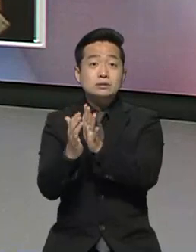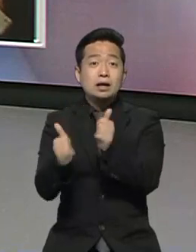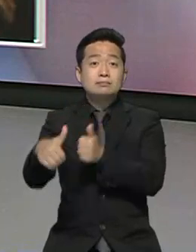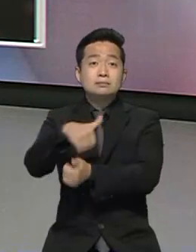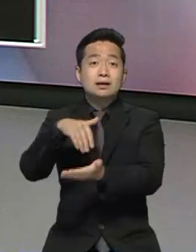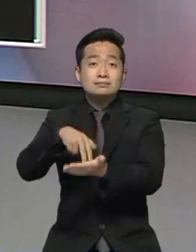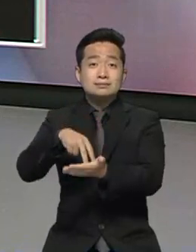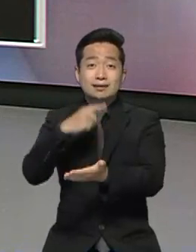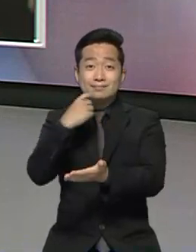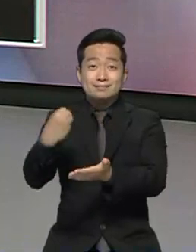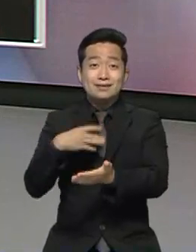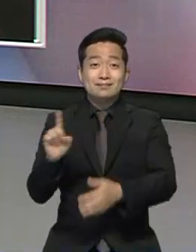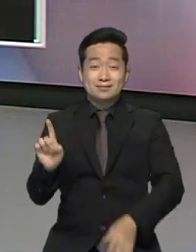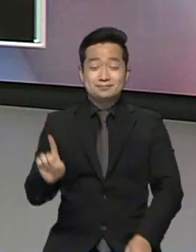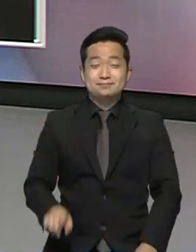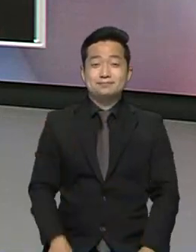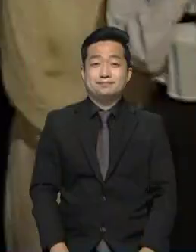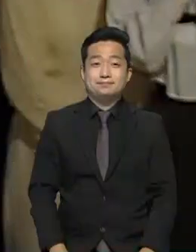어떻습니까?